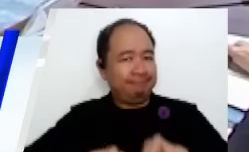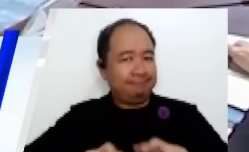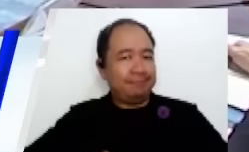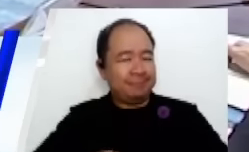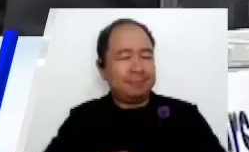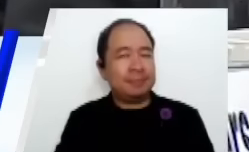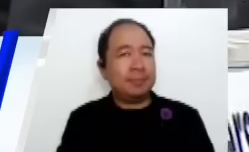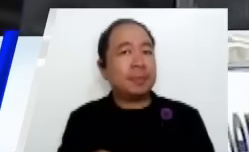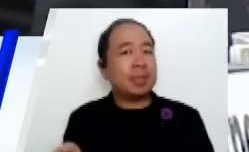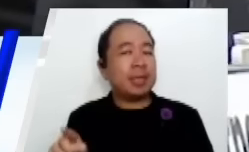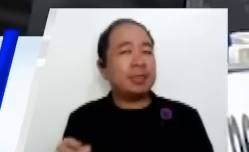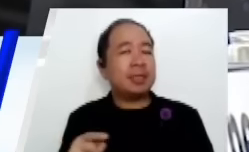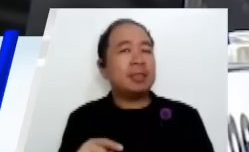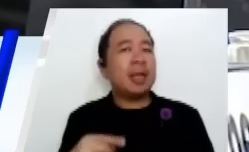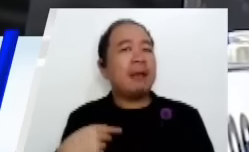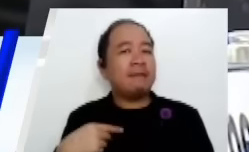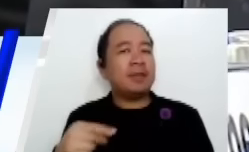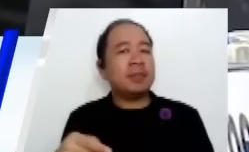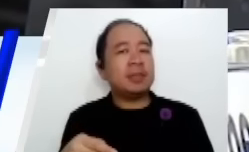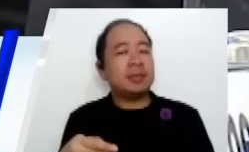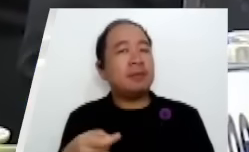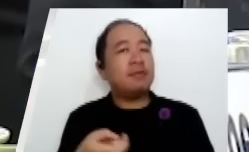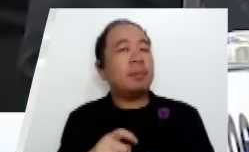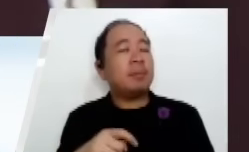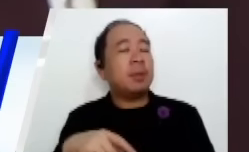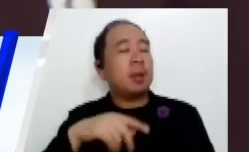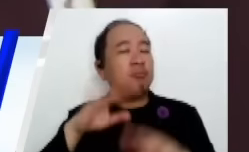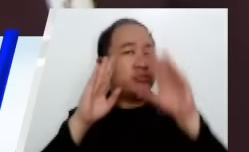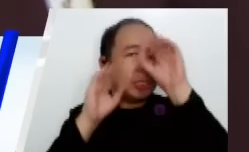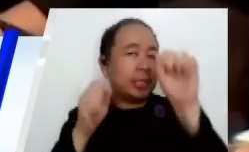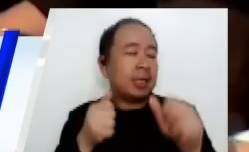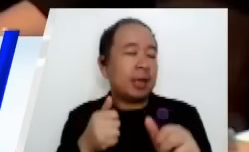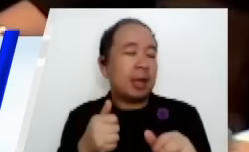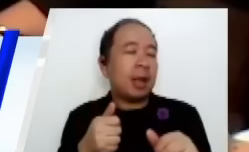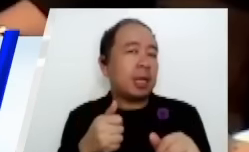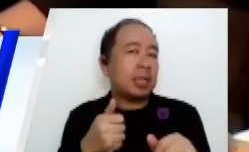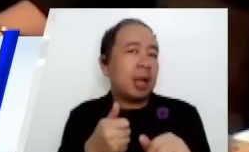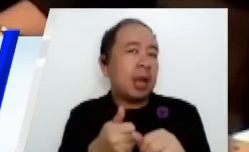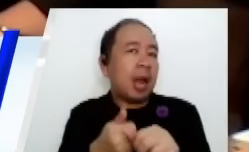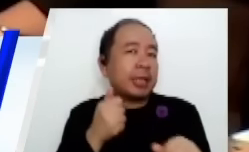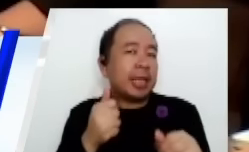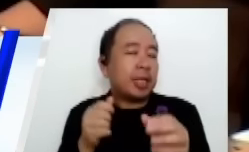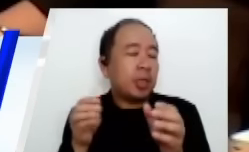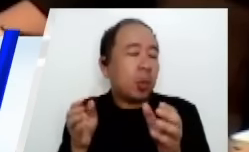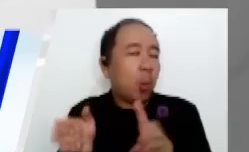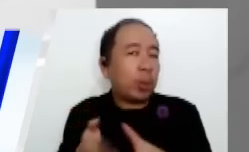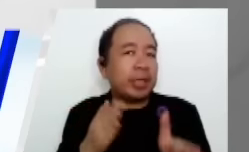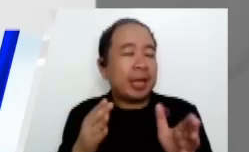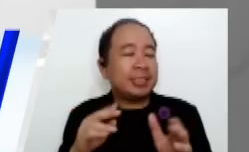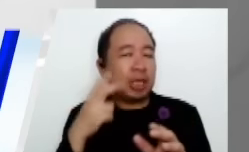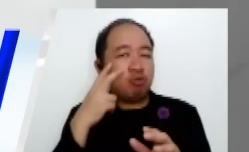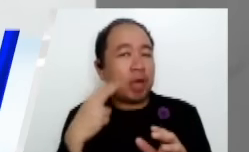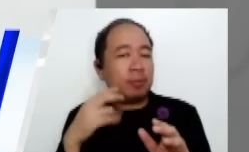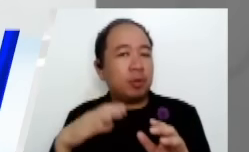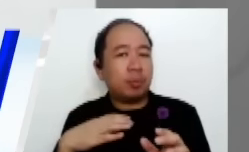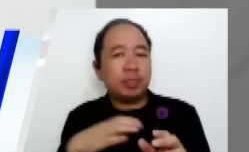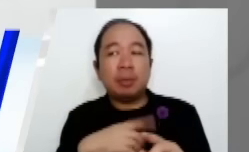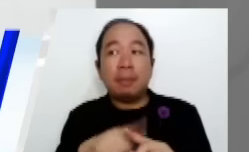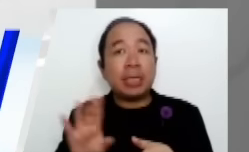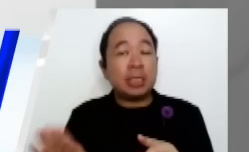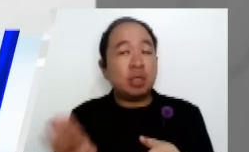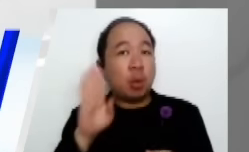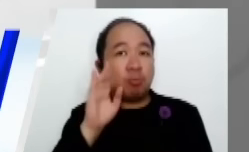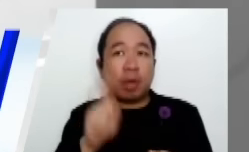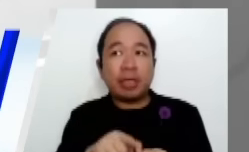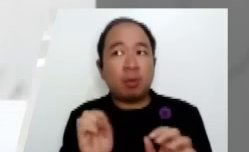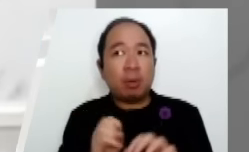counterparts sa presidential anti-organized crime Commission o paok pero wala roon ang kapatid niyang lalaki si Wesley guho ay